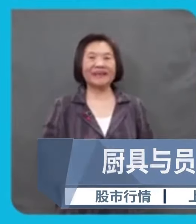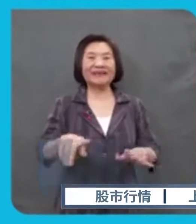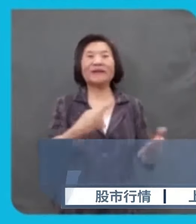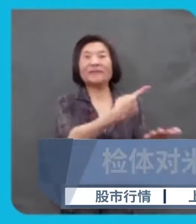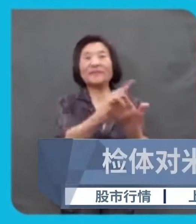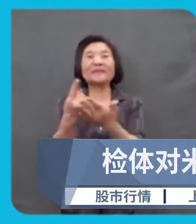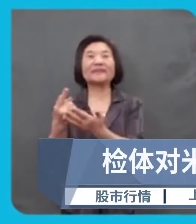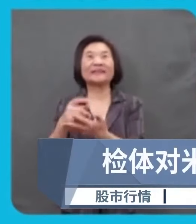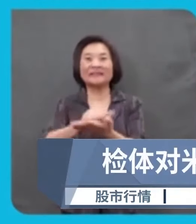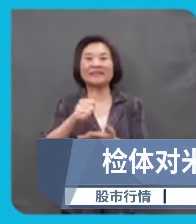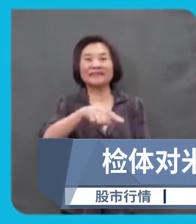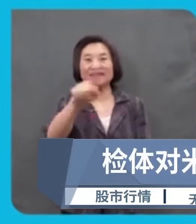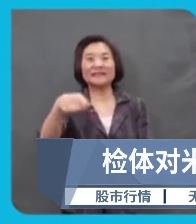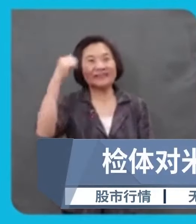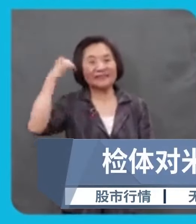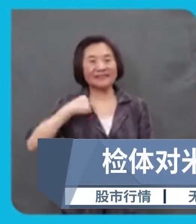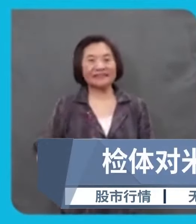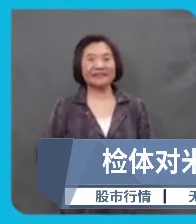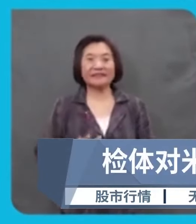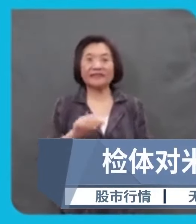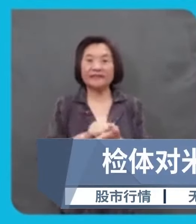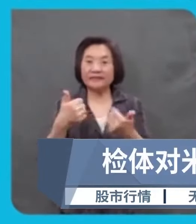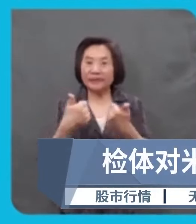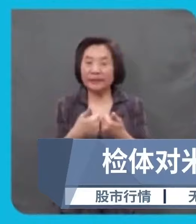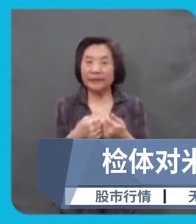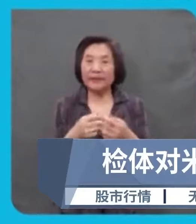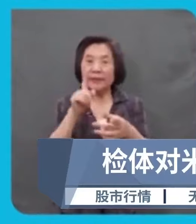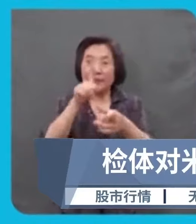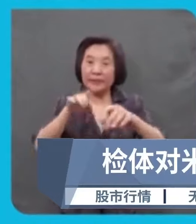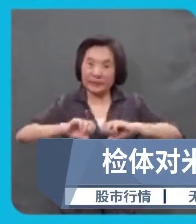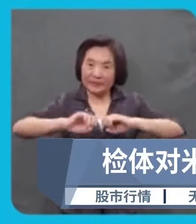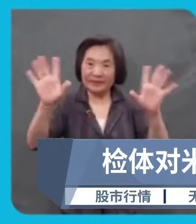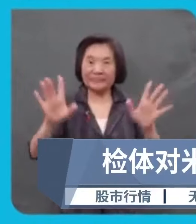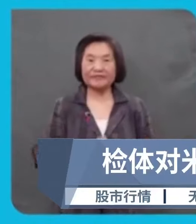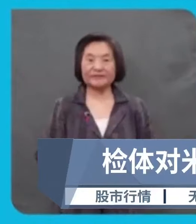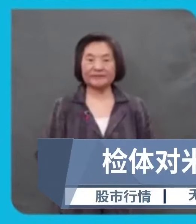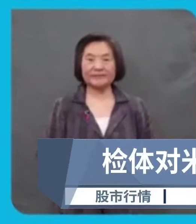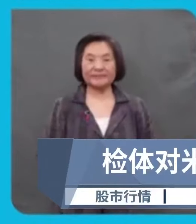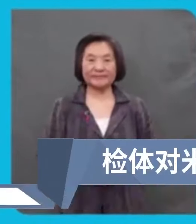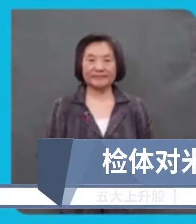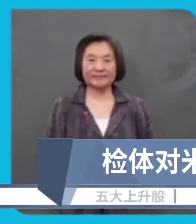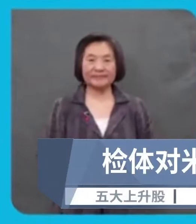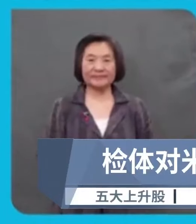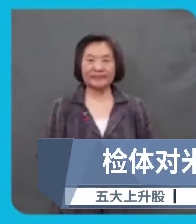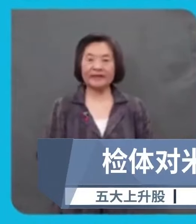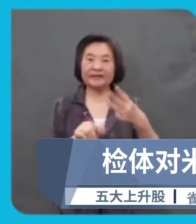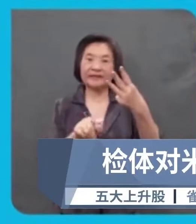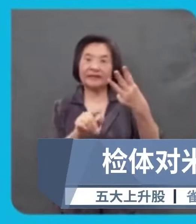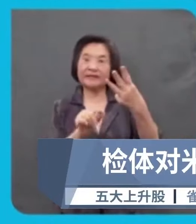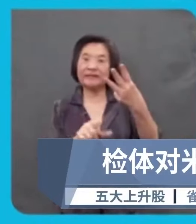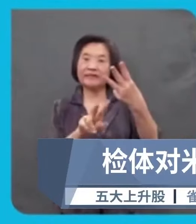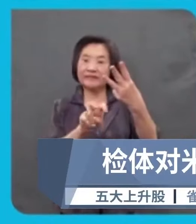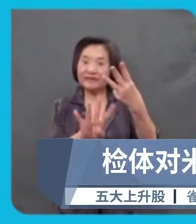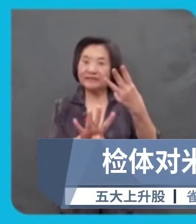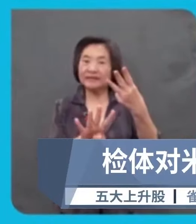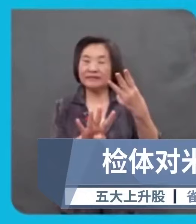台湾宝林案减烧，台北市政府原定今天下午2点召开记者说明会，却临时提前到早上10点。